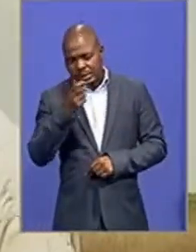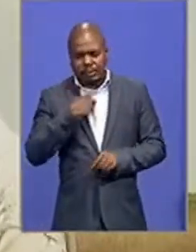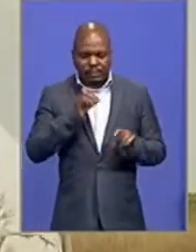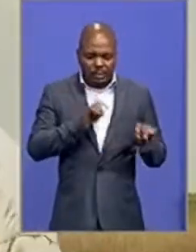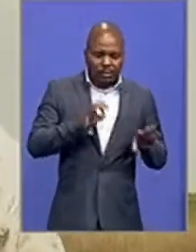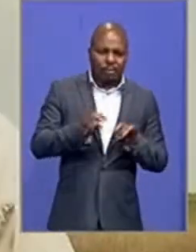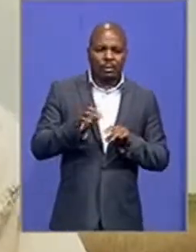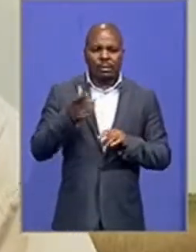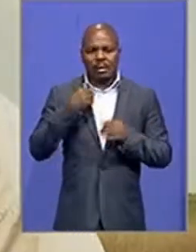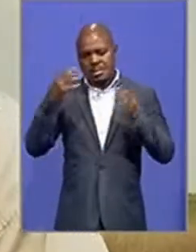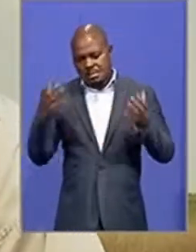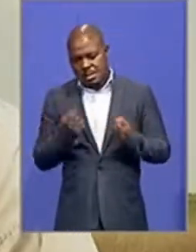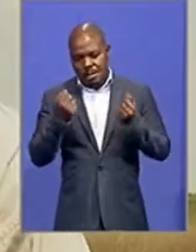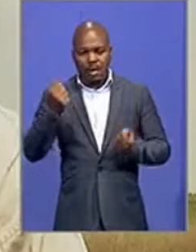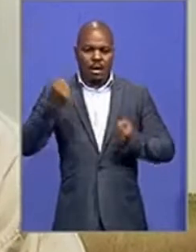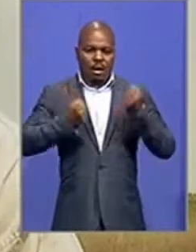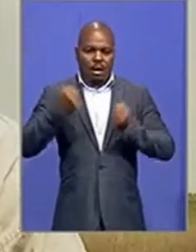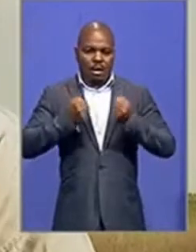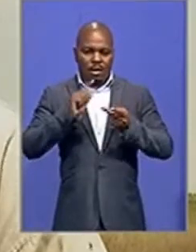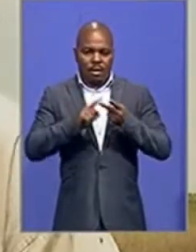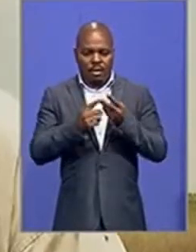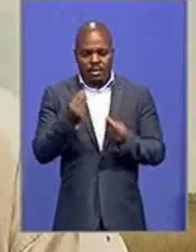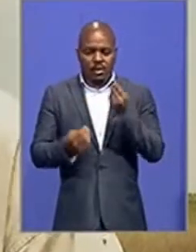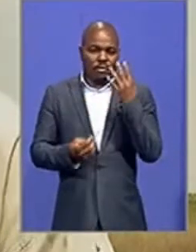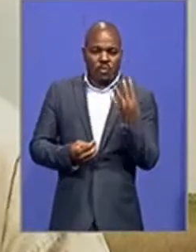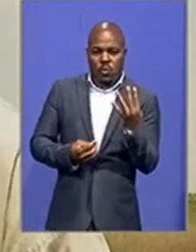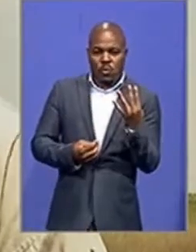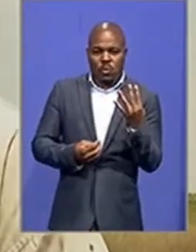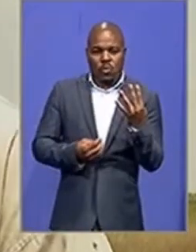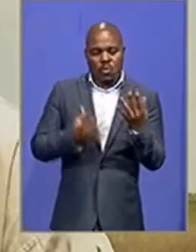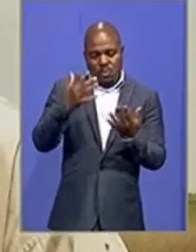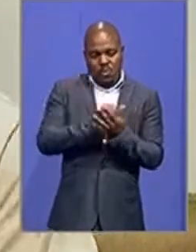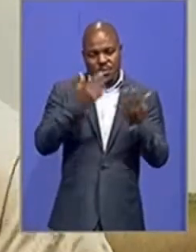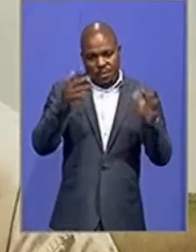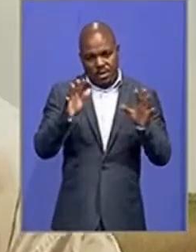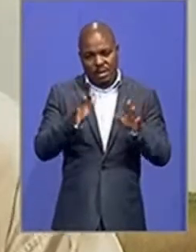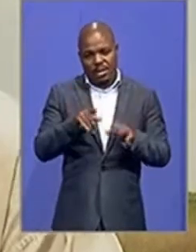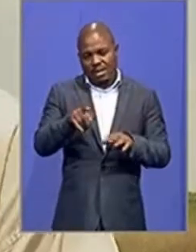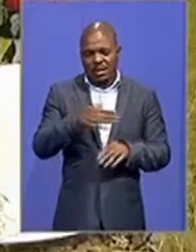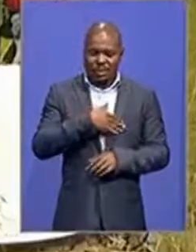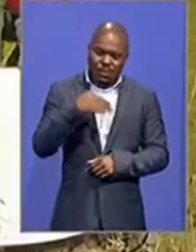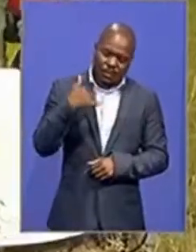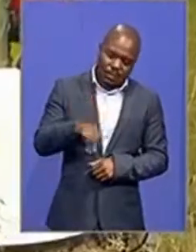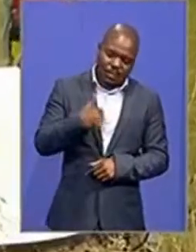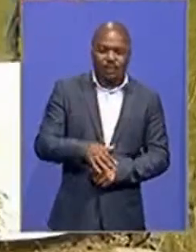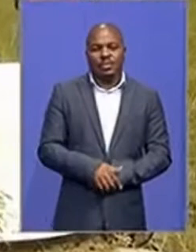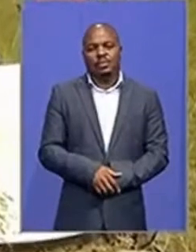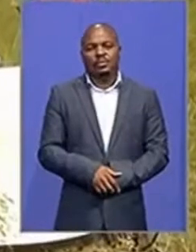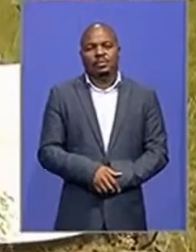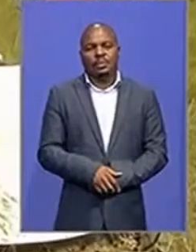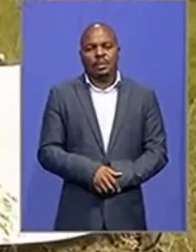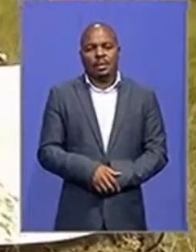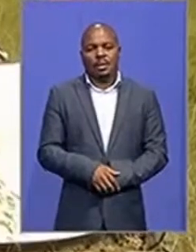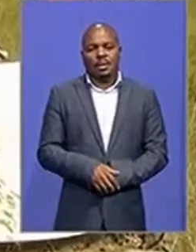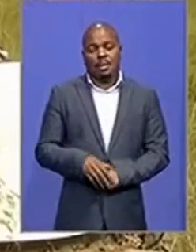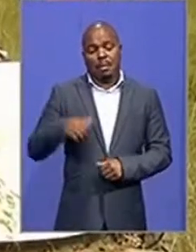re ntshitse koloi le bana tse 4 tse tswile so ke ntwe impe haholo. Go kopilwe gore masepala